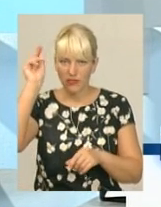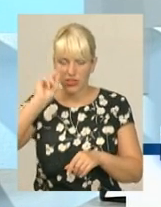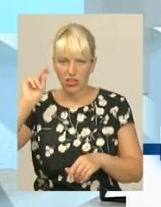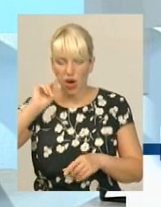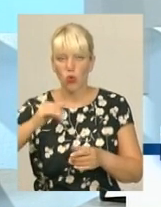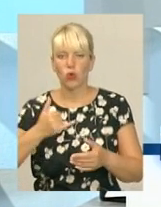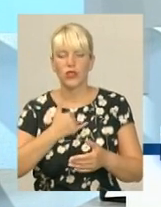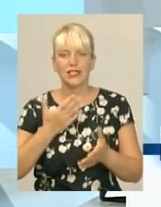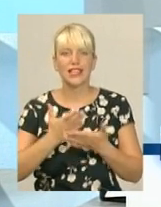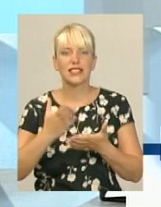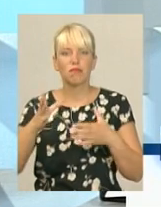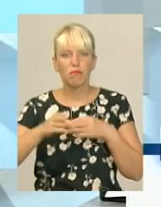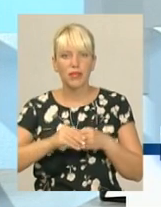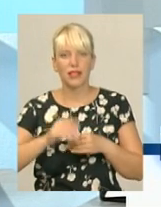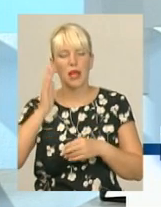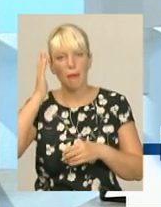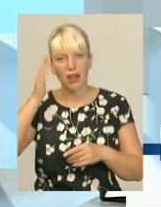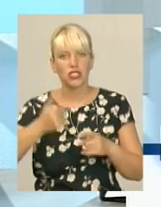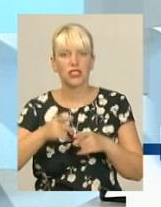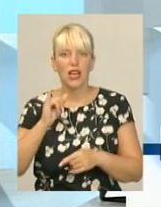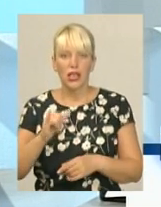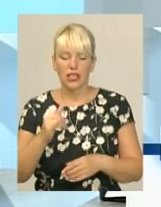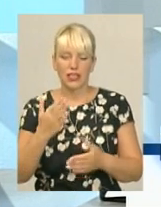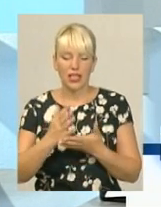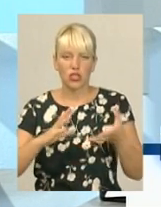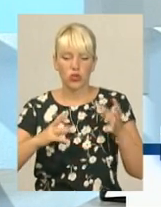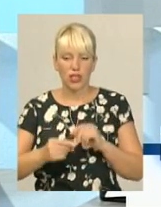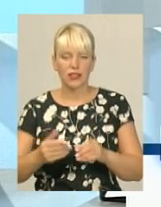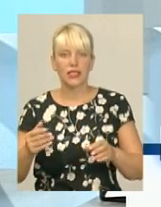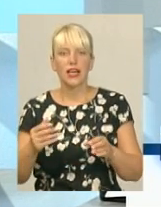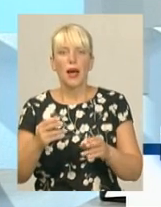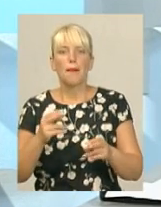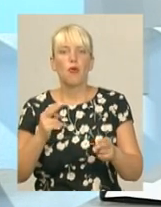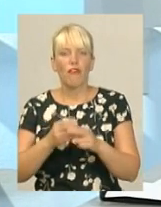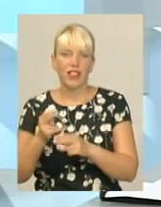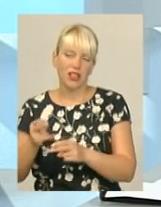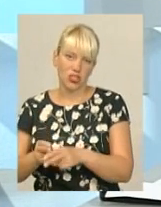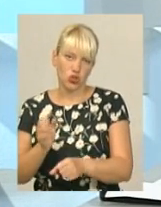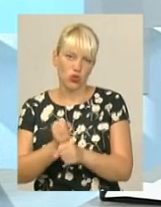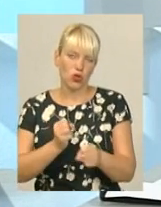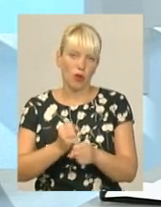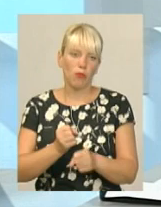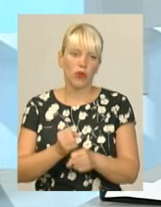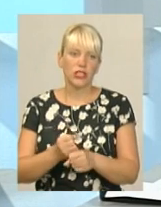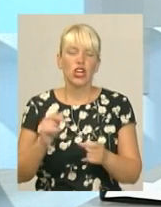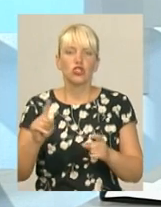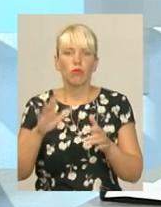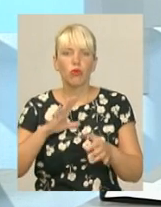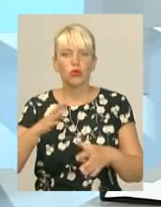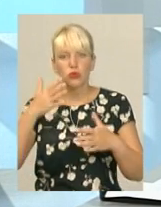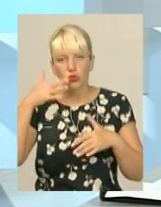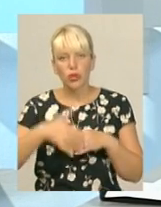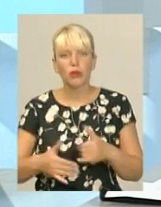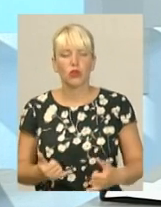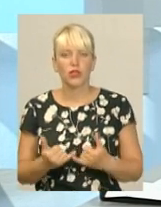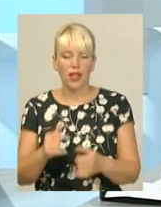є вже результати нашої профілактичної роботи. Якщо в двох словах, щоб було зрозуміло для телеглядачів,